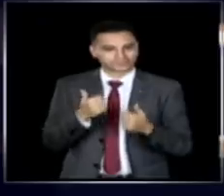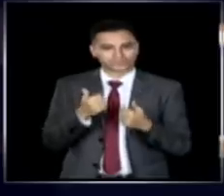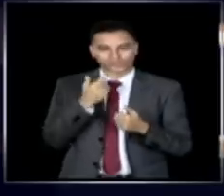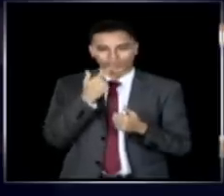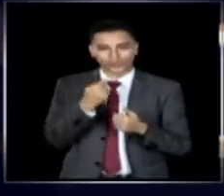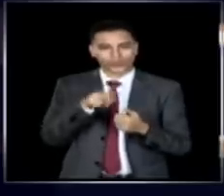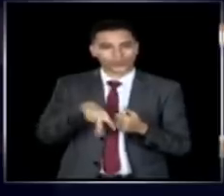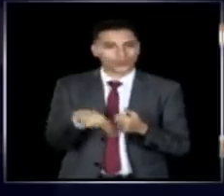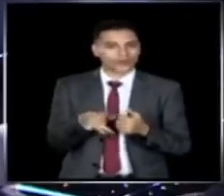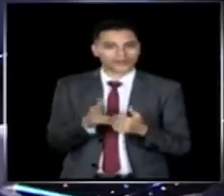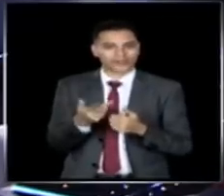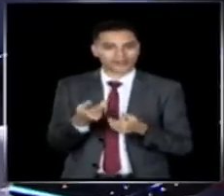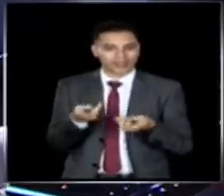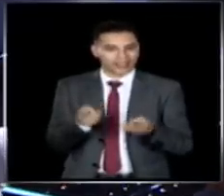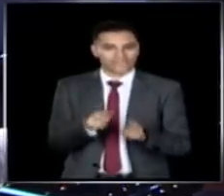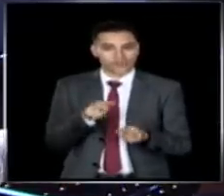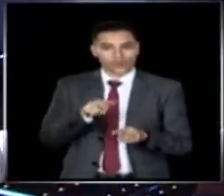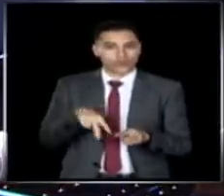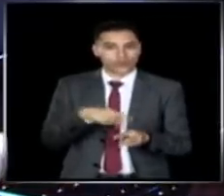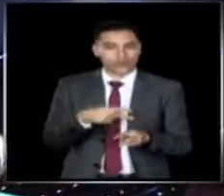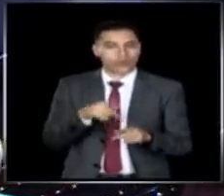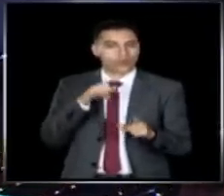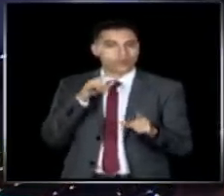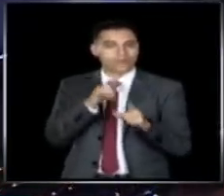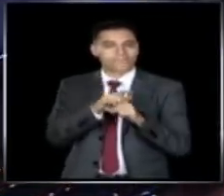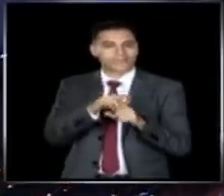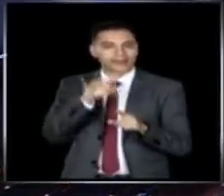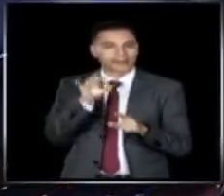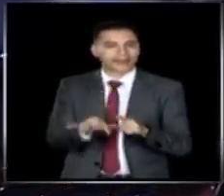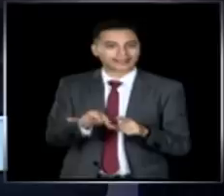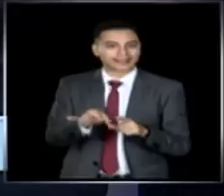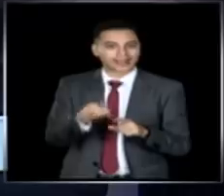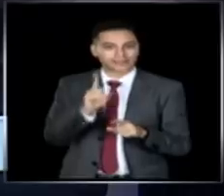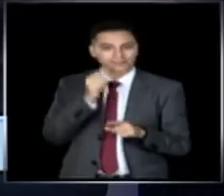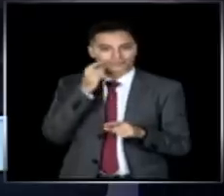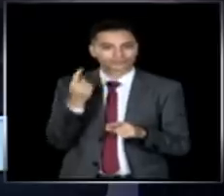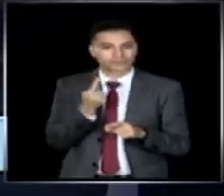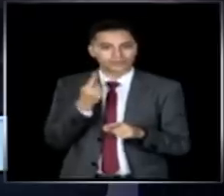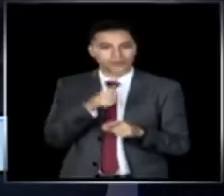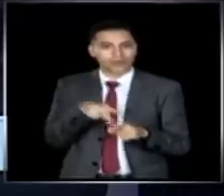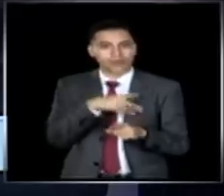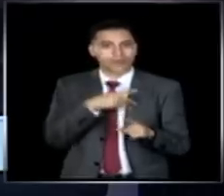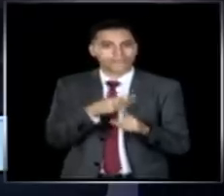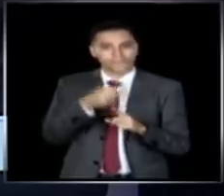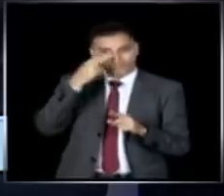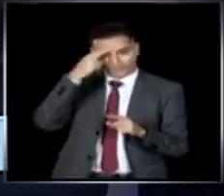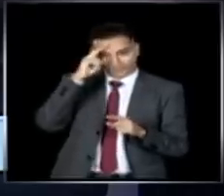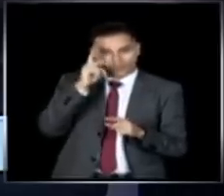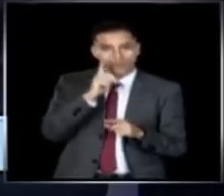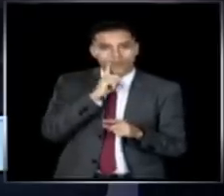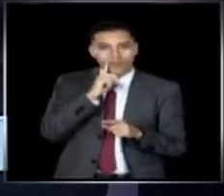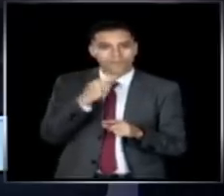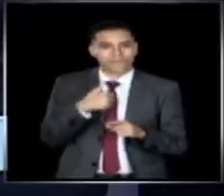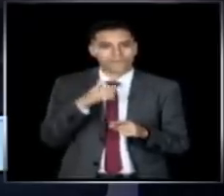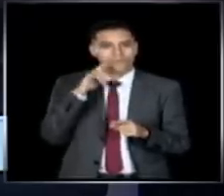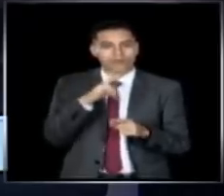اخبار الكوره ايه؟ زي الفل. عندها عشق للكوره غير طبيعي، جاي منين ده؟ هي ماما